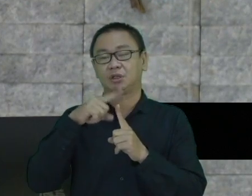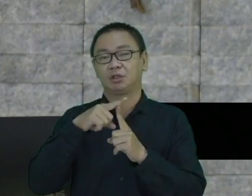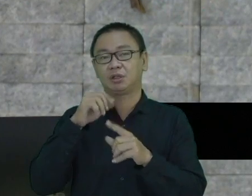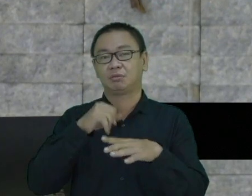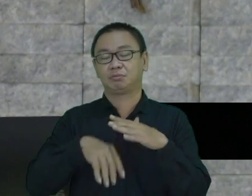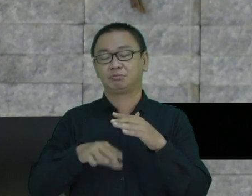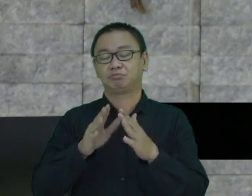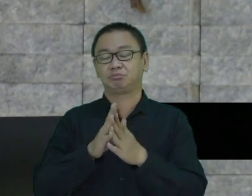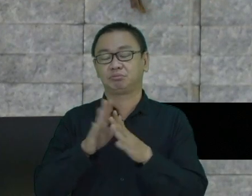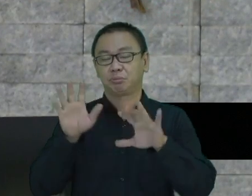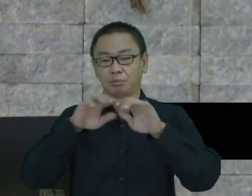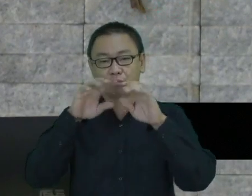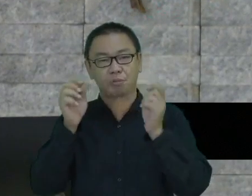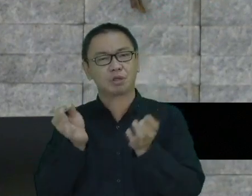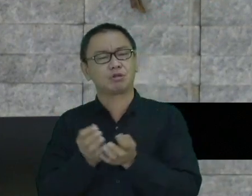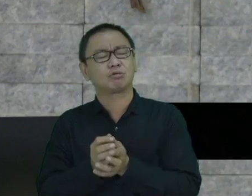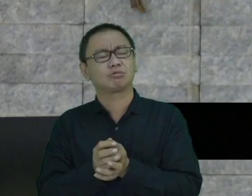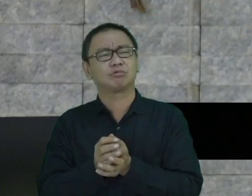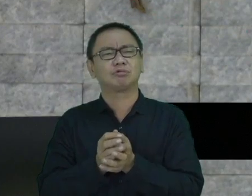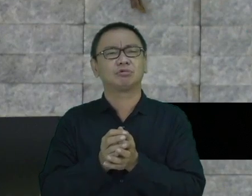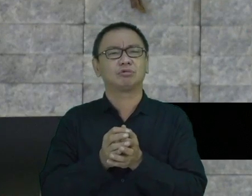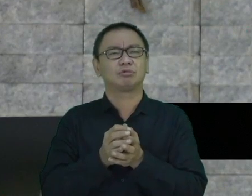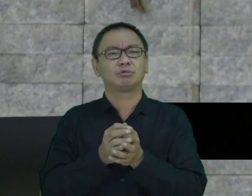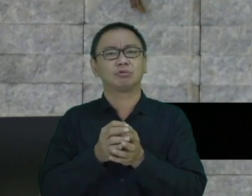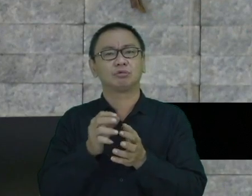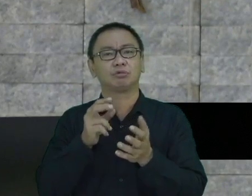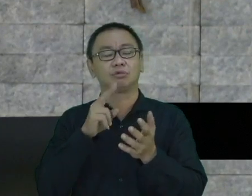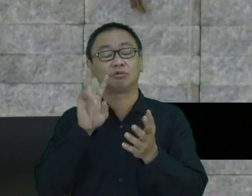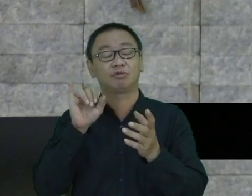virtual yang menyanyikan Mazmur 118.